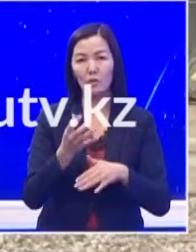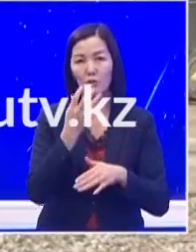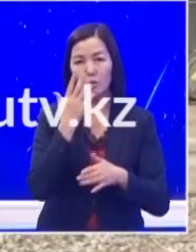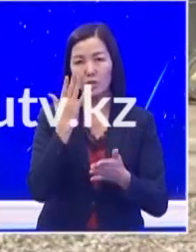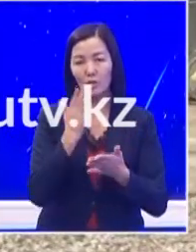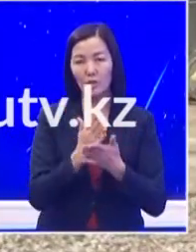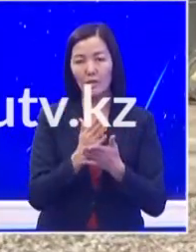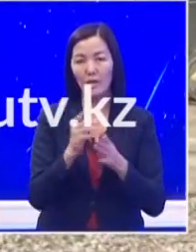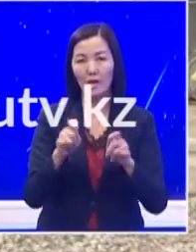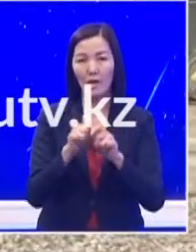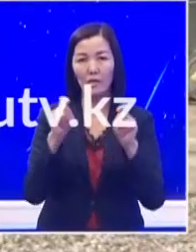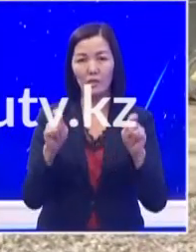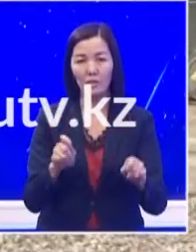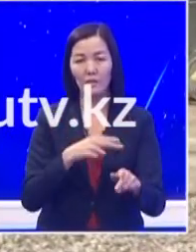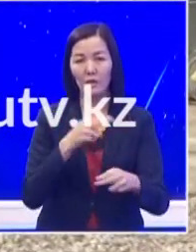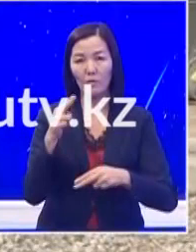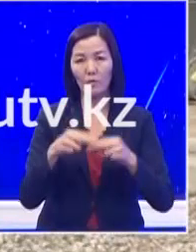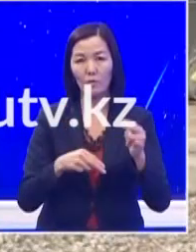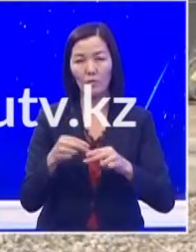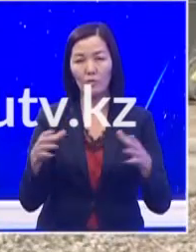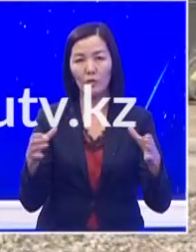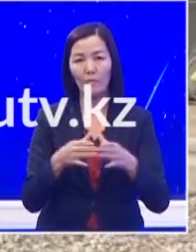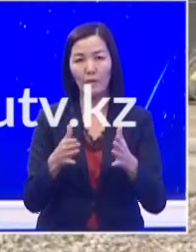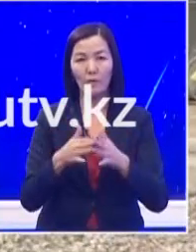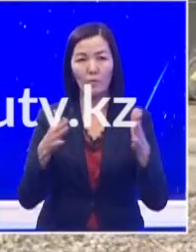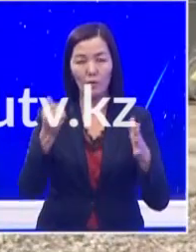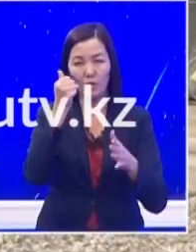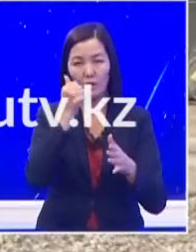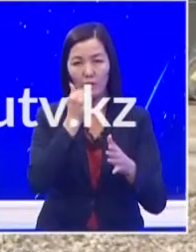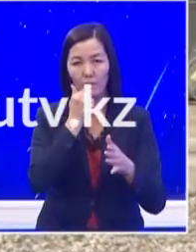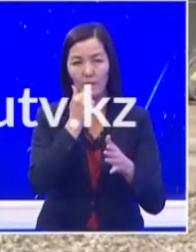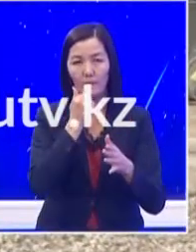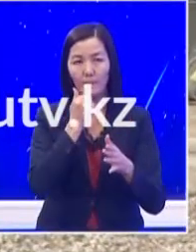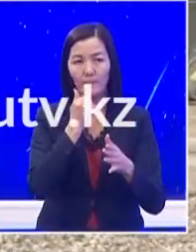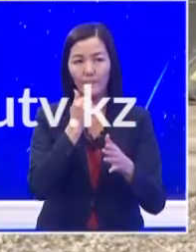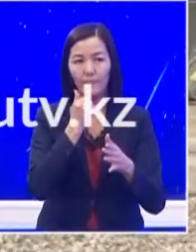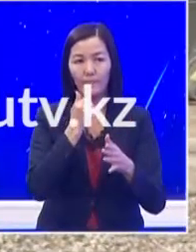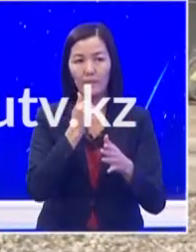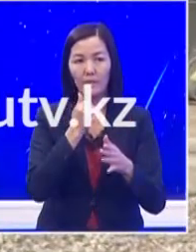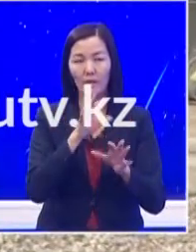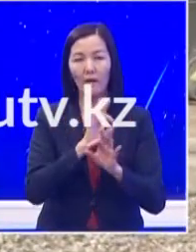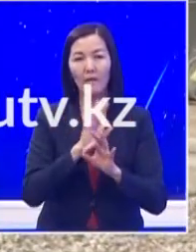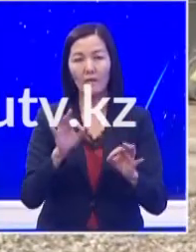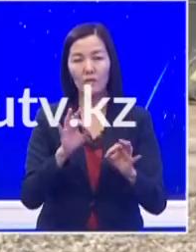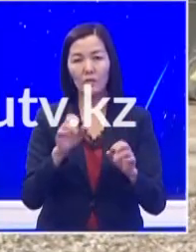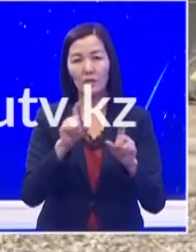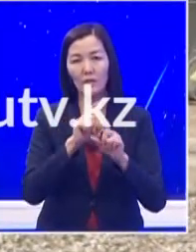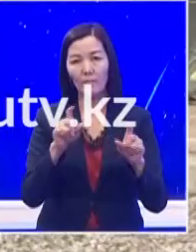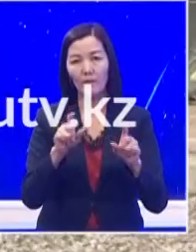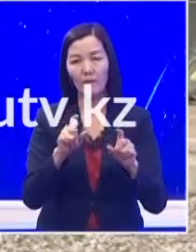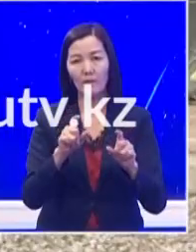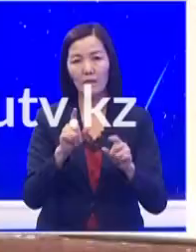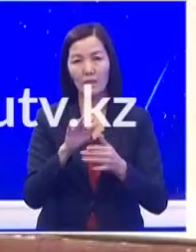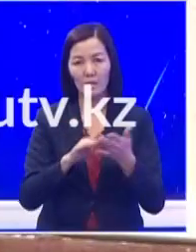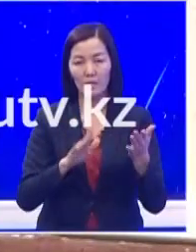жатыр. Мердігер компанияға көп рахметімізді айтамыз. Осындай жақсы дүние ауылымызда бола берсекен деп